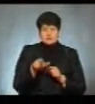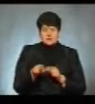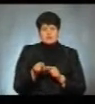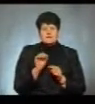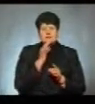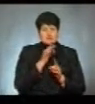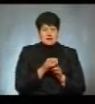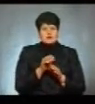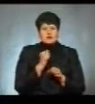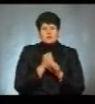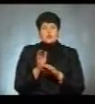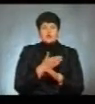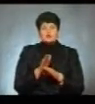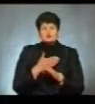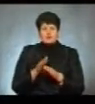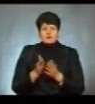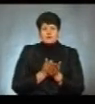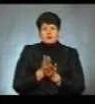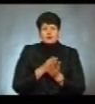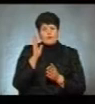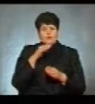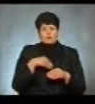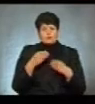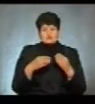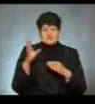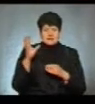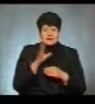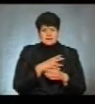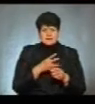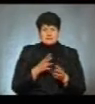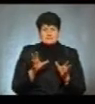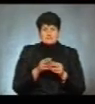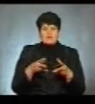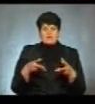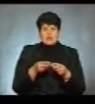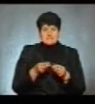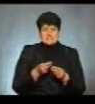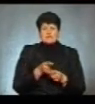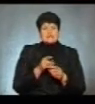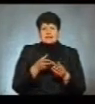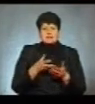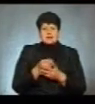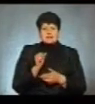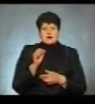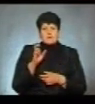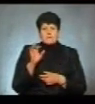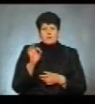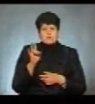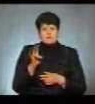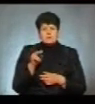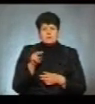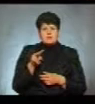розподіл послуги, там водопостачання на всіх співвласників будинку, і вони вже не сплачують абонентську плату. Бо, до речі,